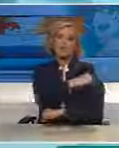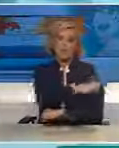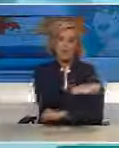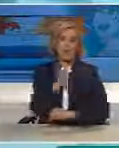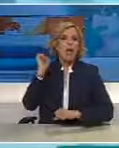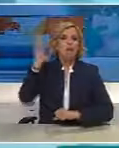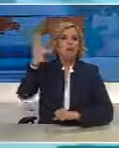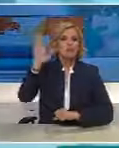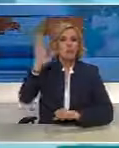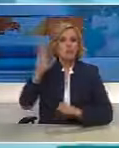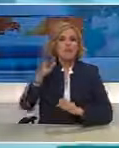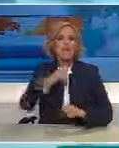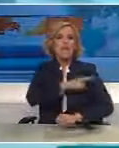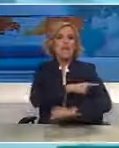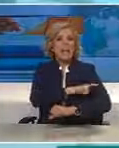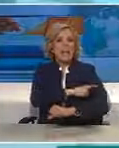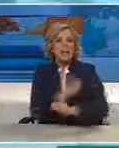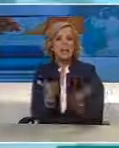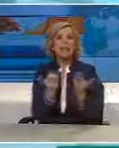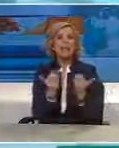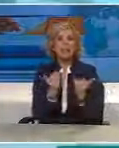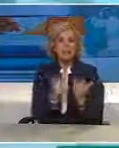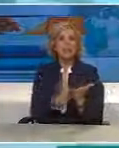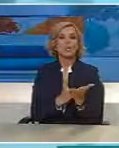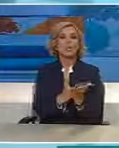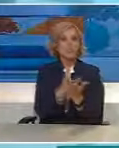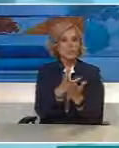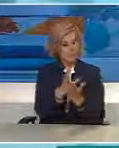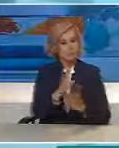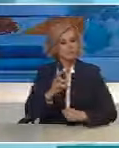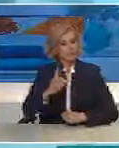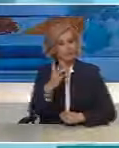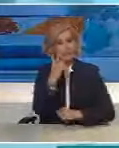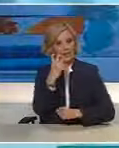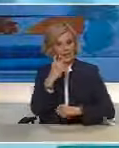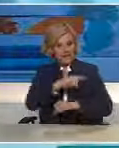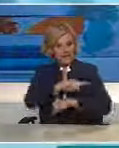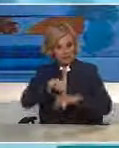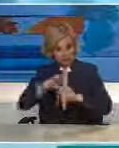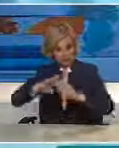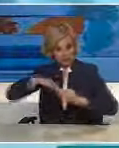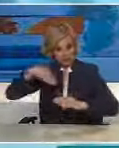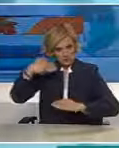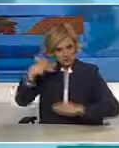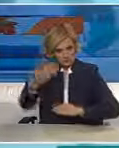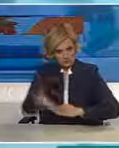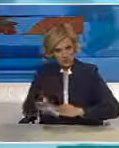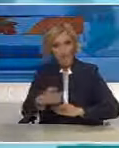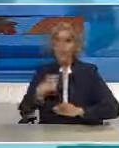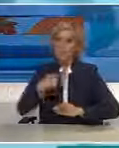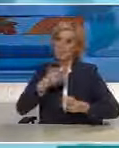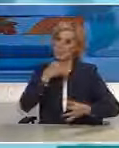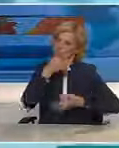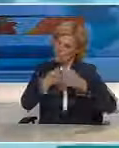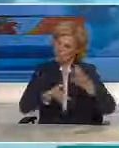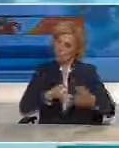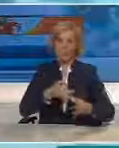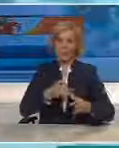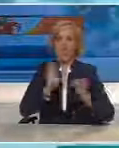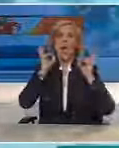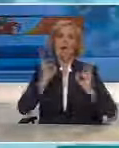εξωτερικών ιατρίων και τακτικών χειρουργείων, σε 24 ώρες θα υπάρξει τοποθέτηση της Επιτροπής, όπως και για τη λειτουργία των σχολείων.